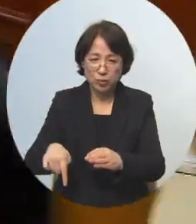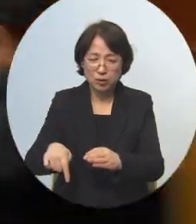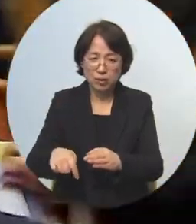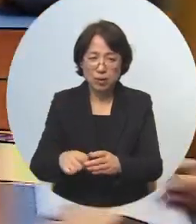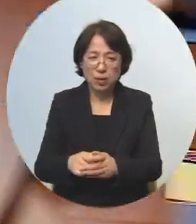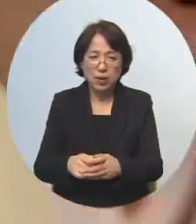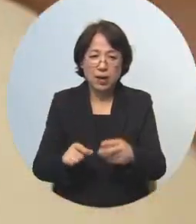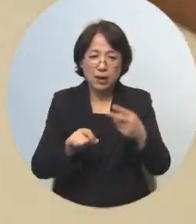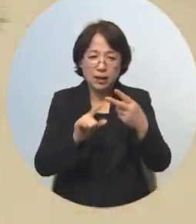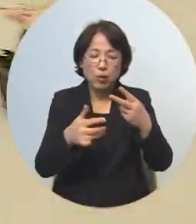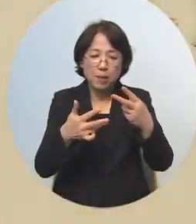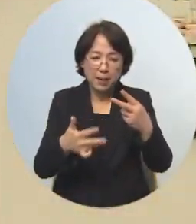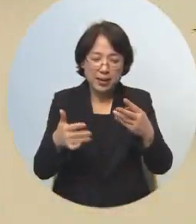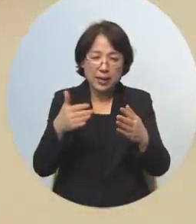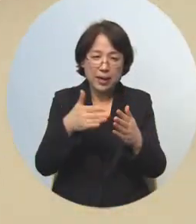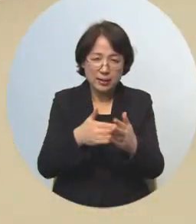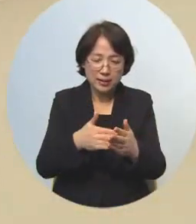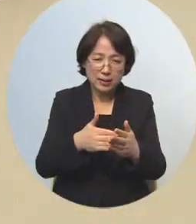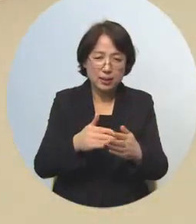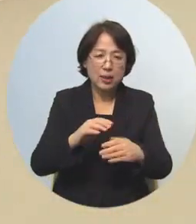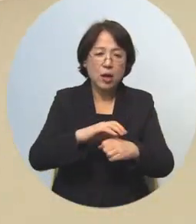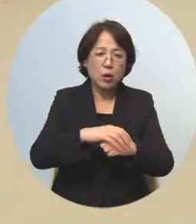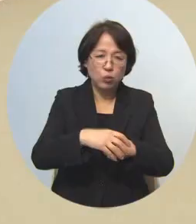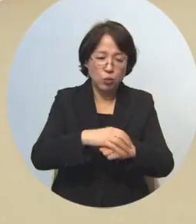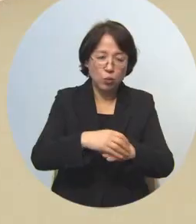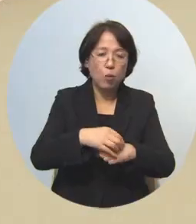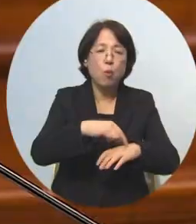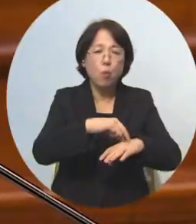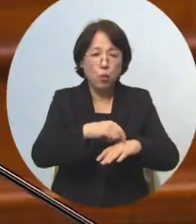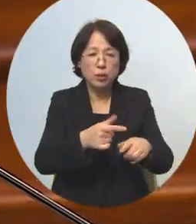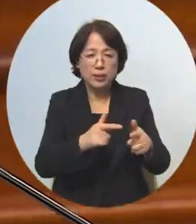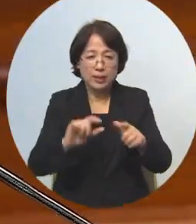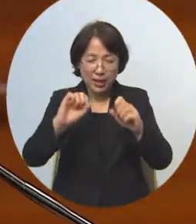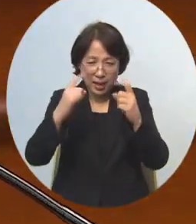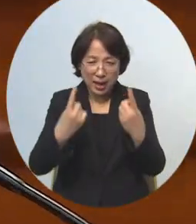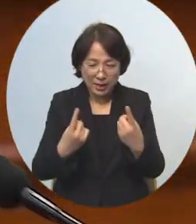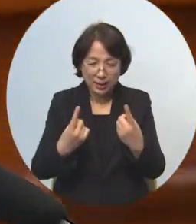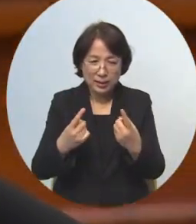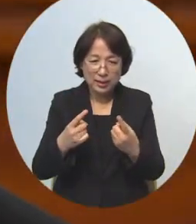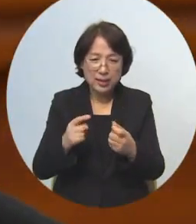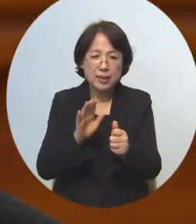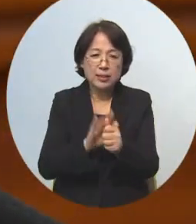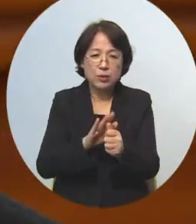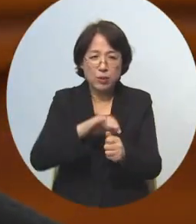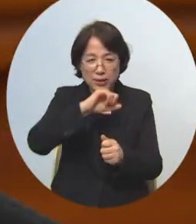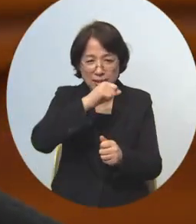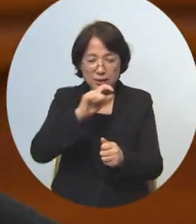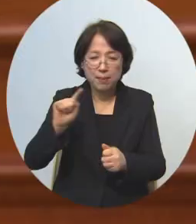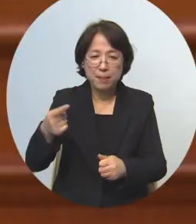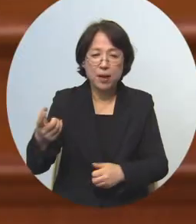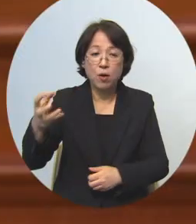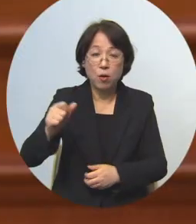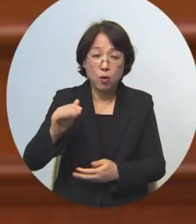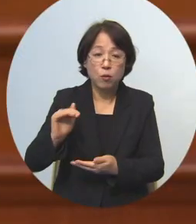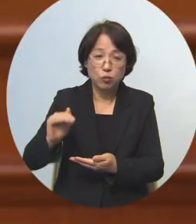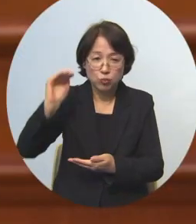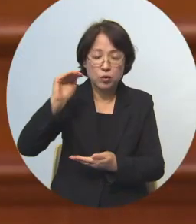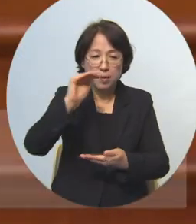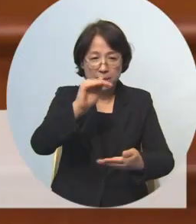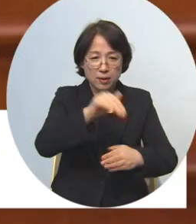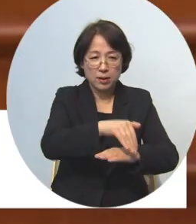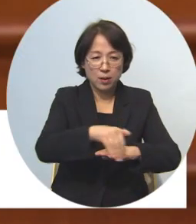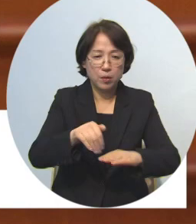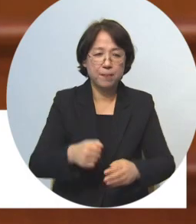8일까지 정부 농축산물 할인 지원 예산을 100억 원 추가 배정하기로 했습니다 가격이